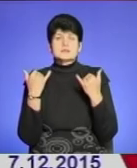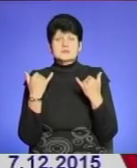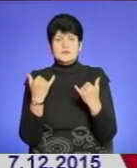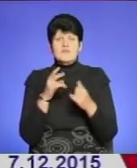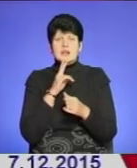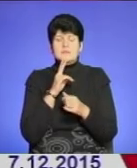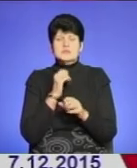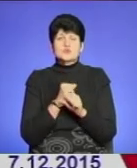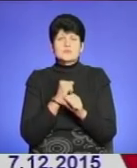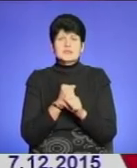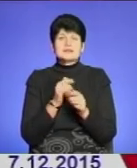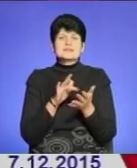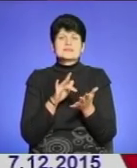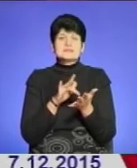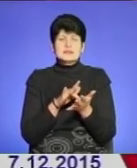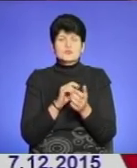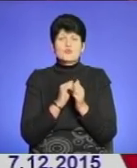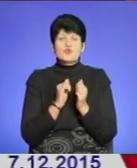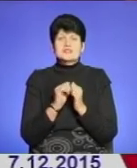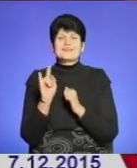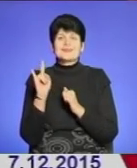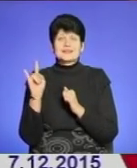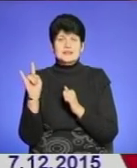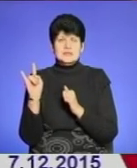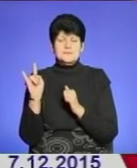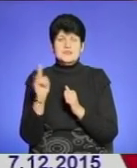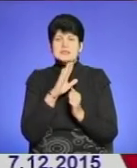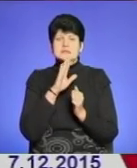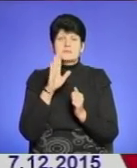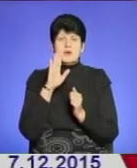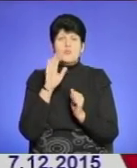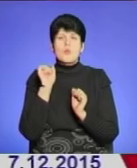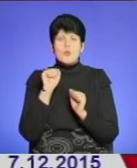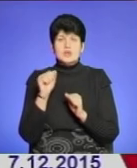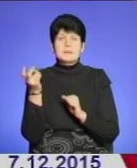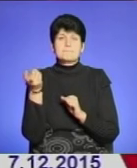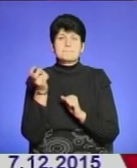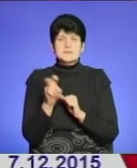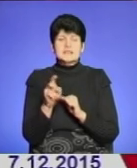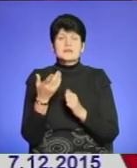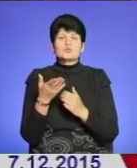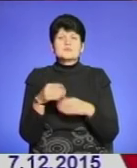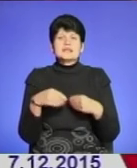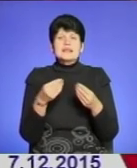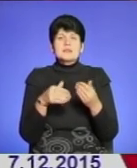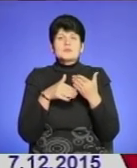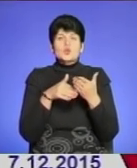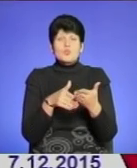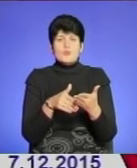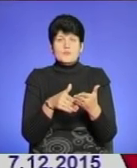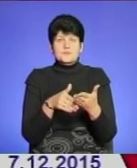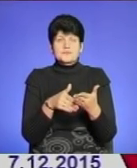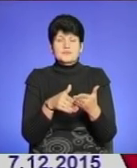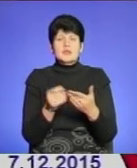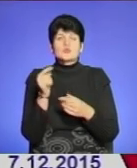в Кременці зробити такий цей центр, щоб кожна дитина з мамою могли прийти, яку їм надали би допомогу. Попри